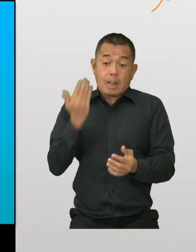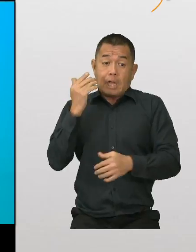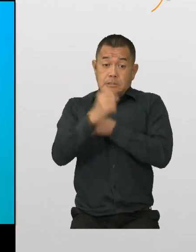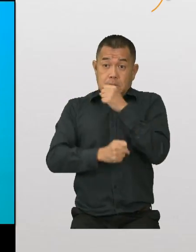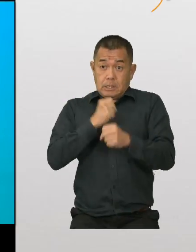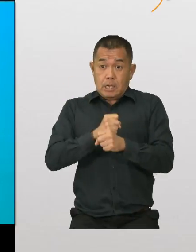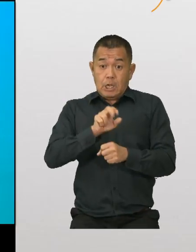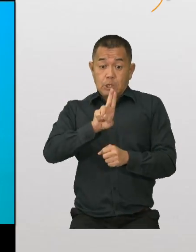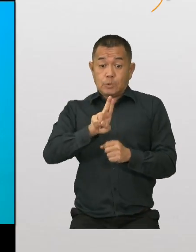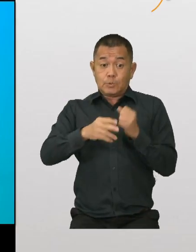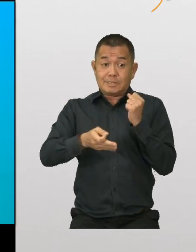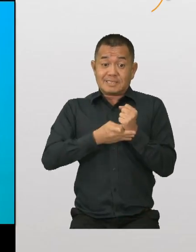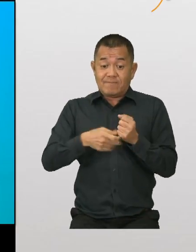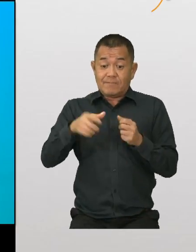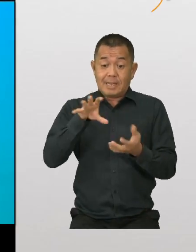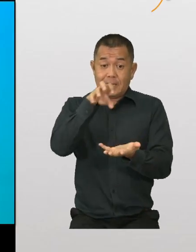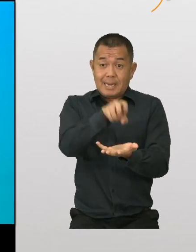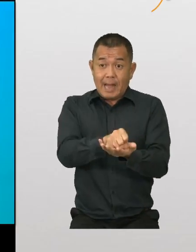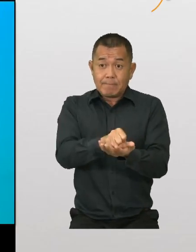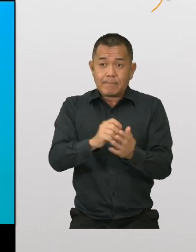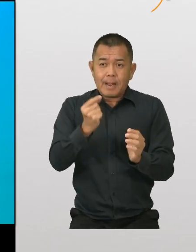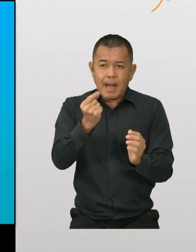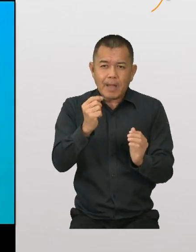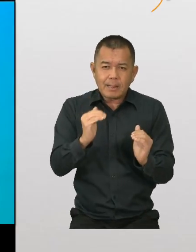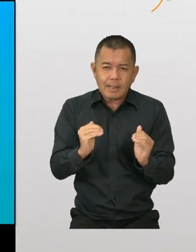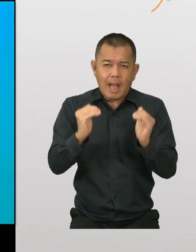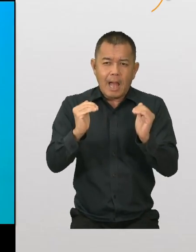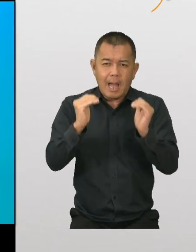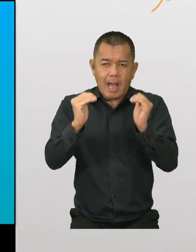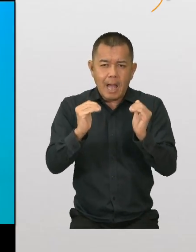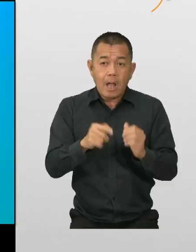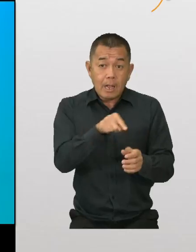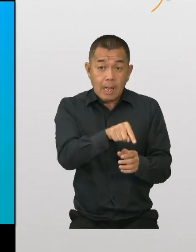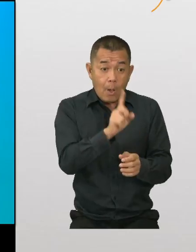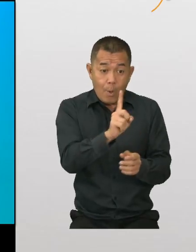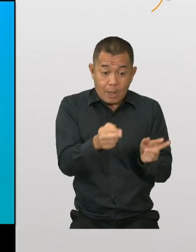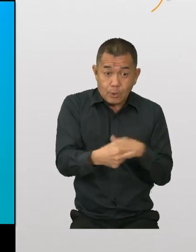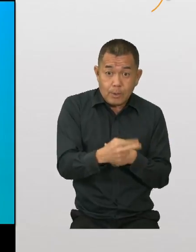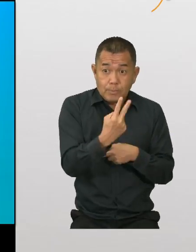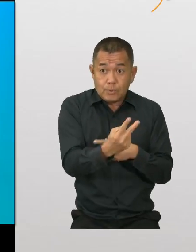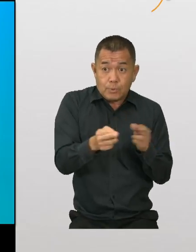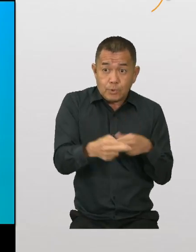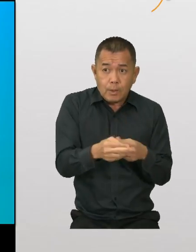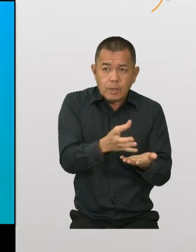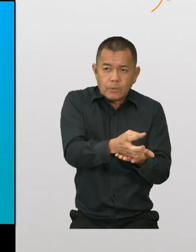room HDB flats 得到的回 will 扣 receive close to $400 of 一个家庭 U-Save 最接近 rebates this year. 400元